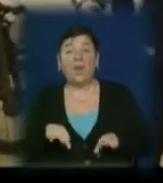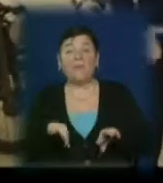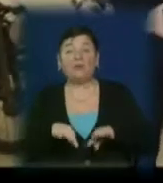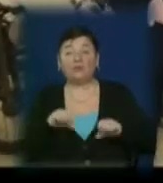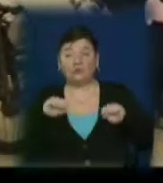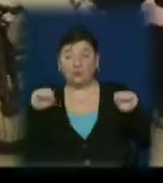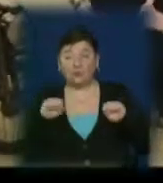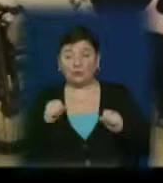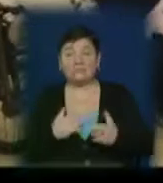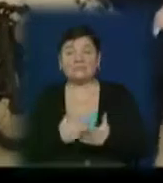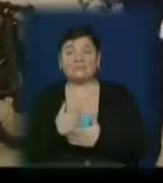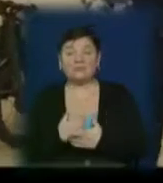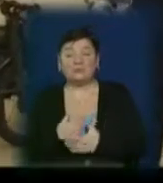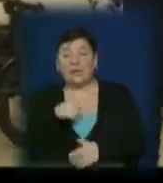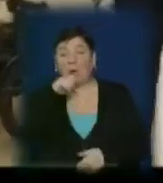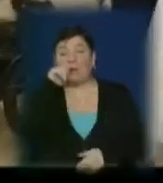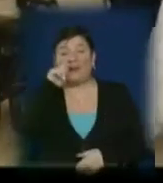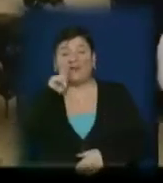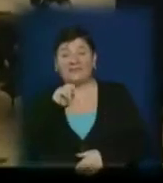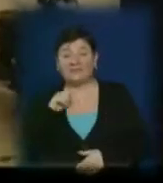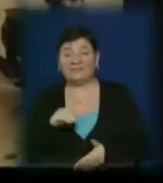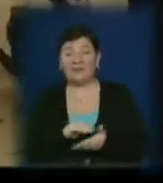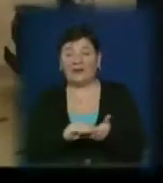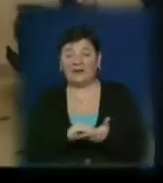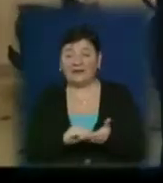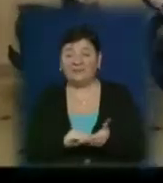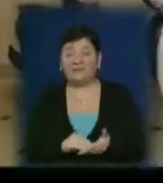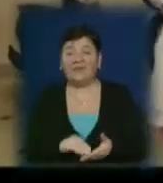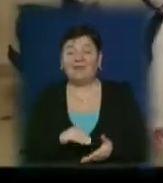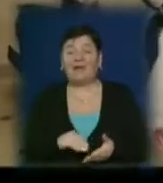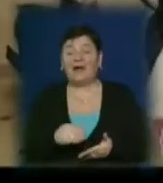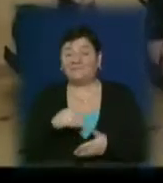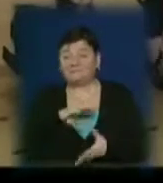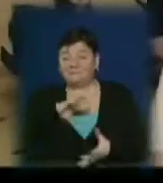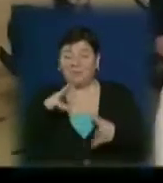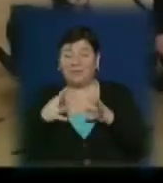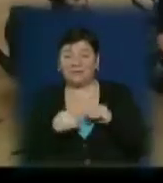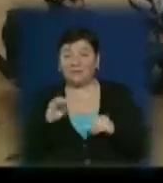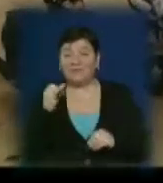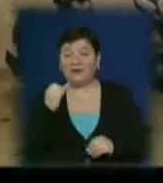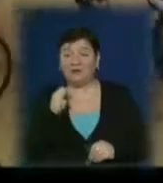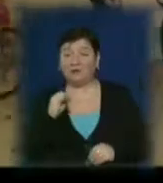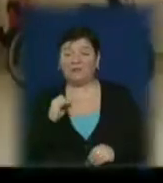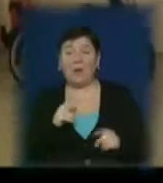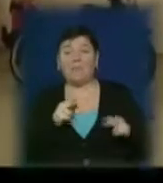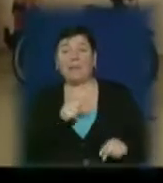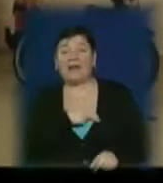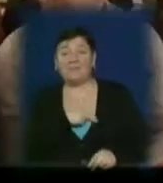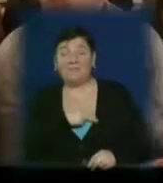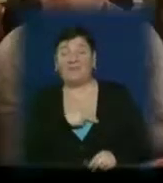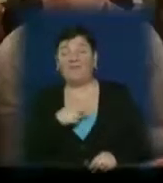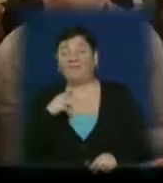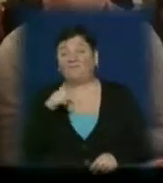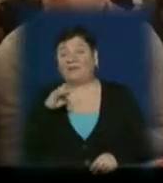Союзу, заслужений тренер України пан Марека. На підбитті підсумків Івану Михайловичу вручили премію